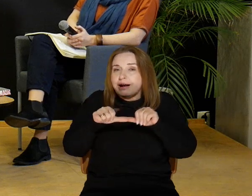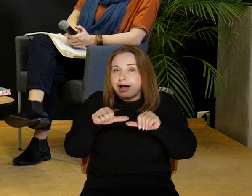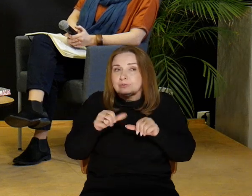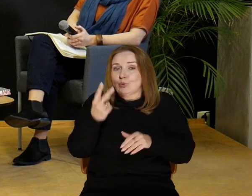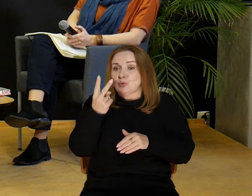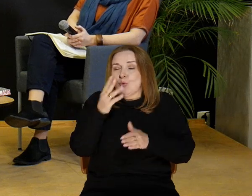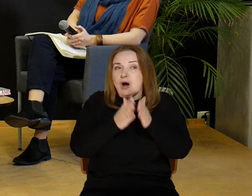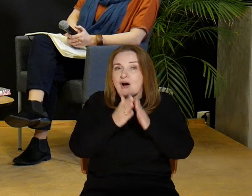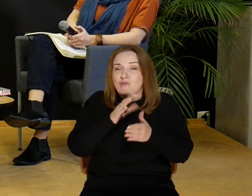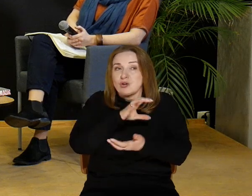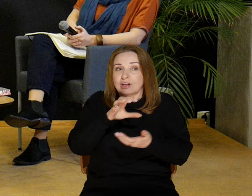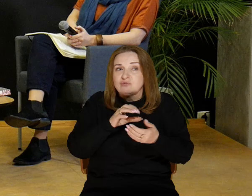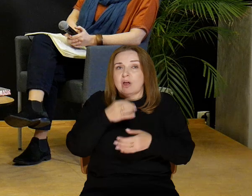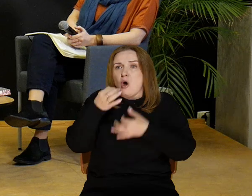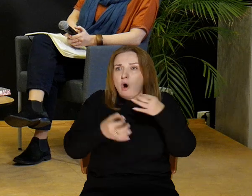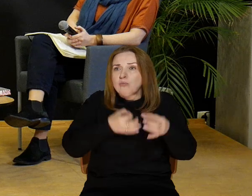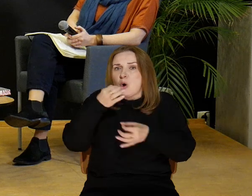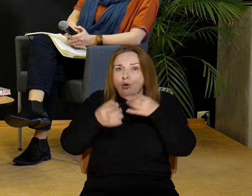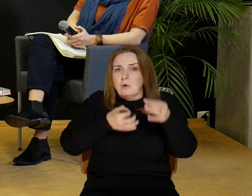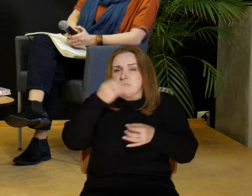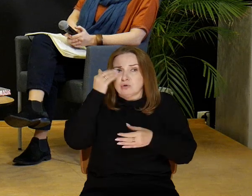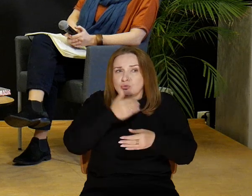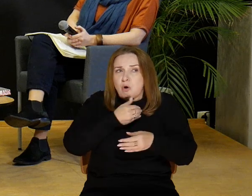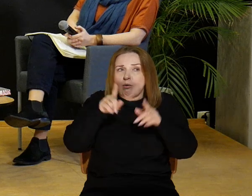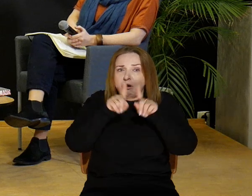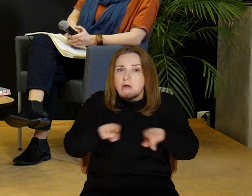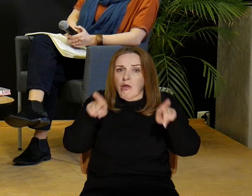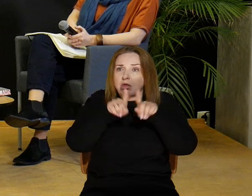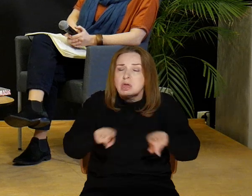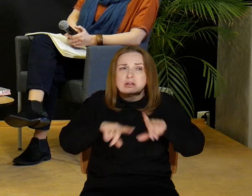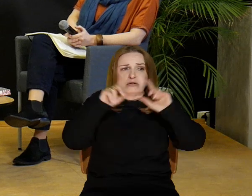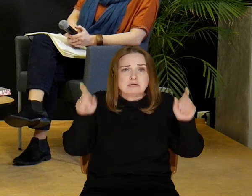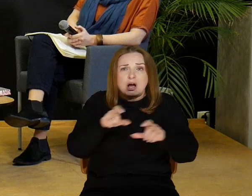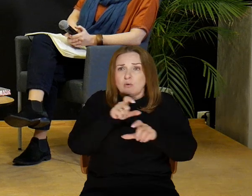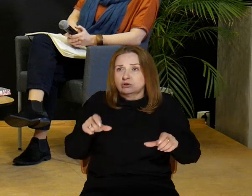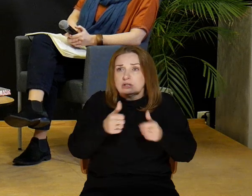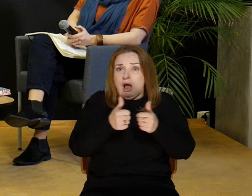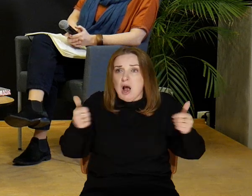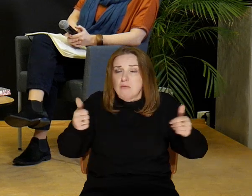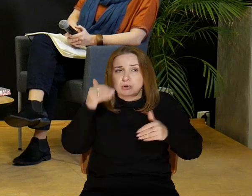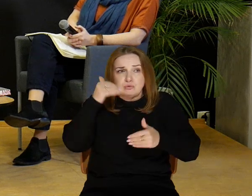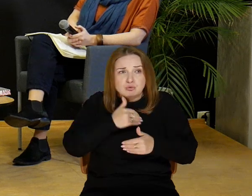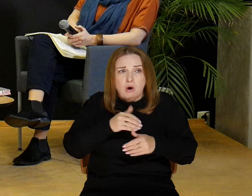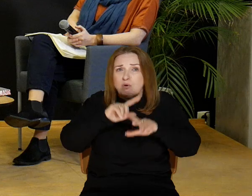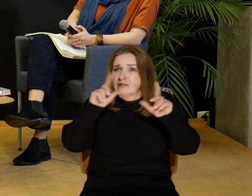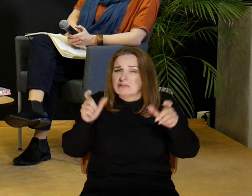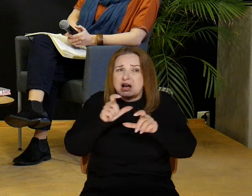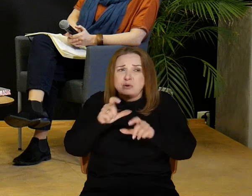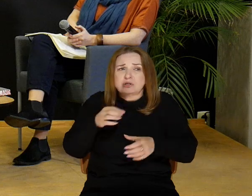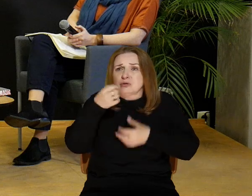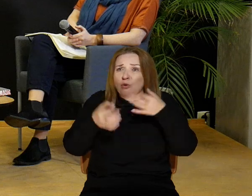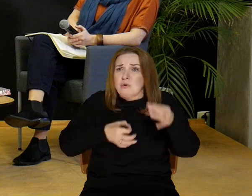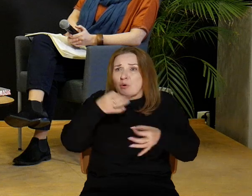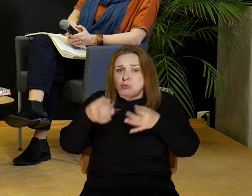mówiło się w szkole cały czas, bez końca. No wszystkie akademie przecież w szkole, ja nie pamiętam, że była jakaś akademia, żeby nie było